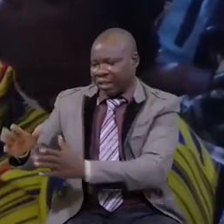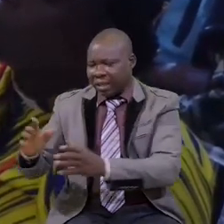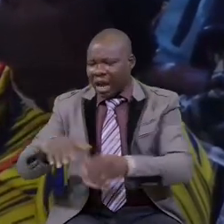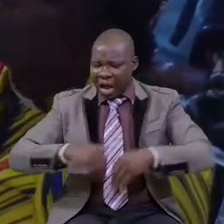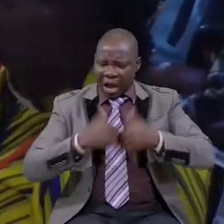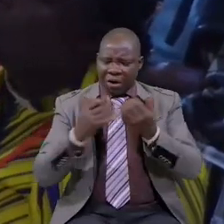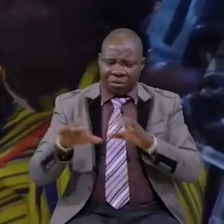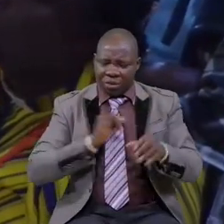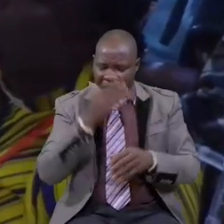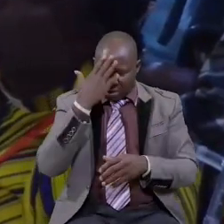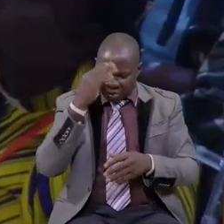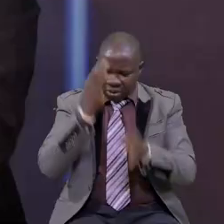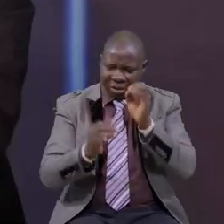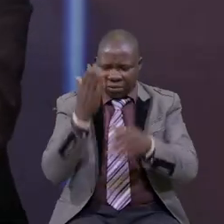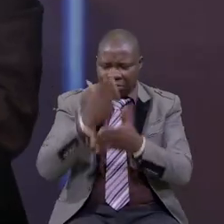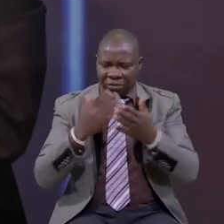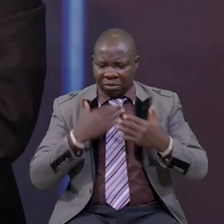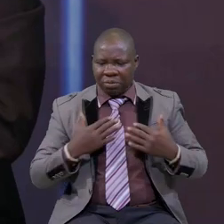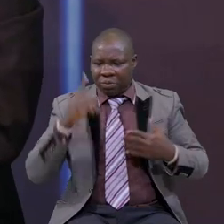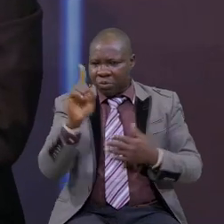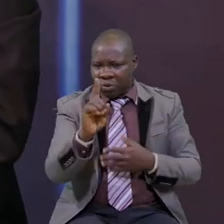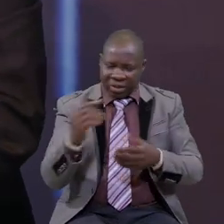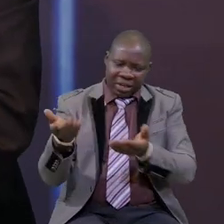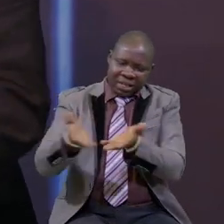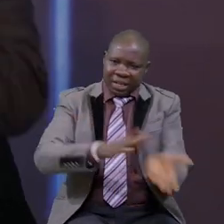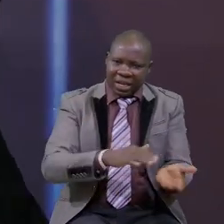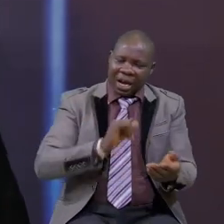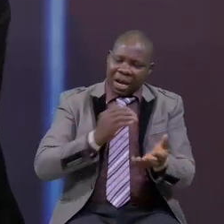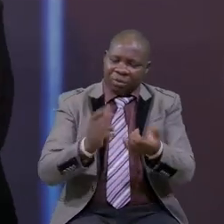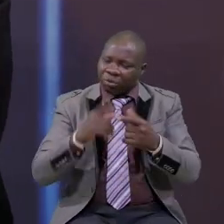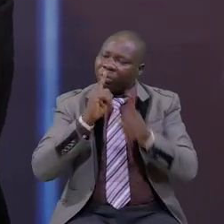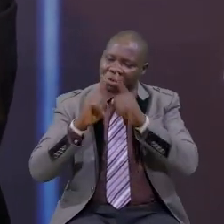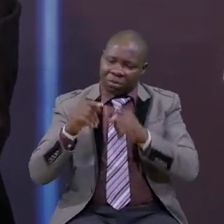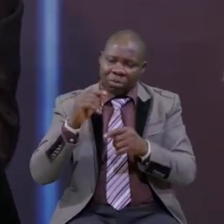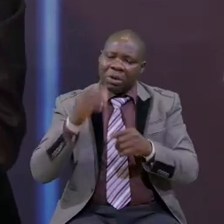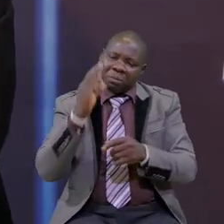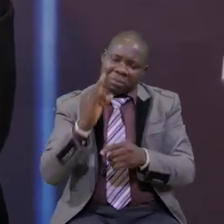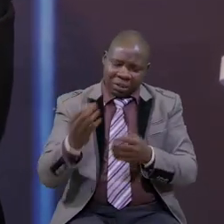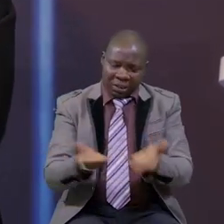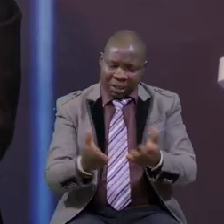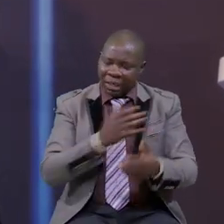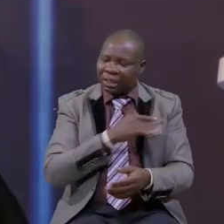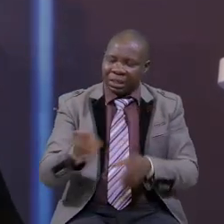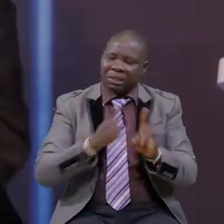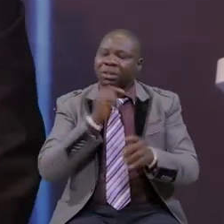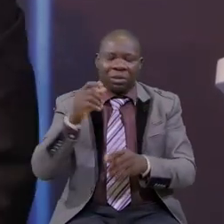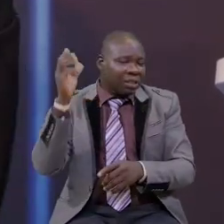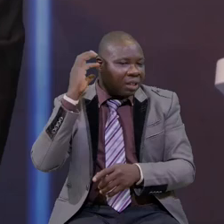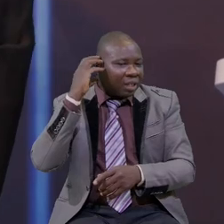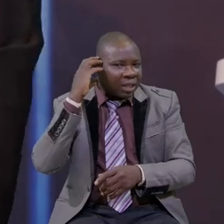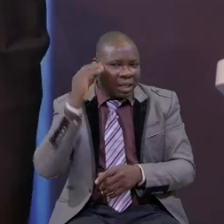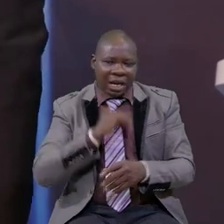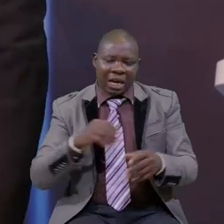quelqu'un meurt, comment je saurai? Comme j'essaie de lui parler ici, il ne m'entend plus. Je le frappe, il ne répond pas. Je